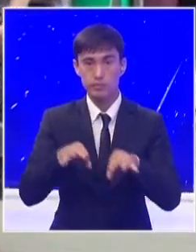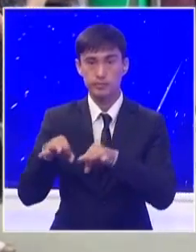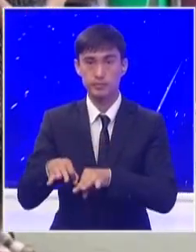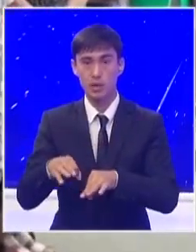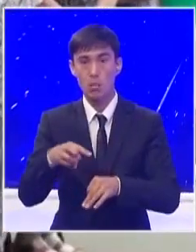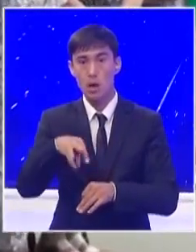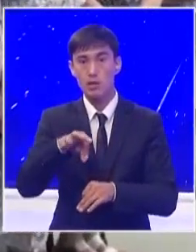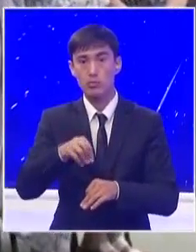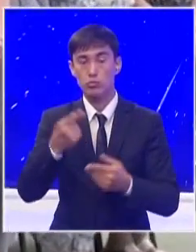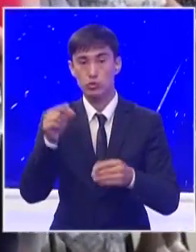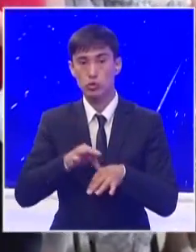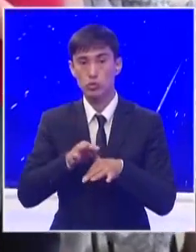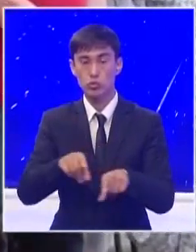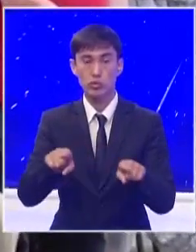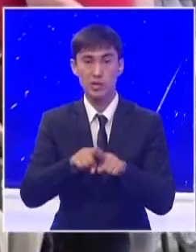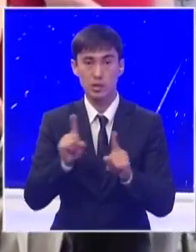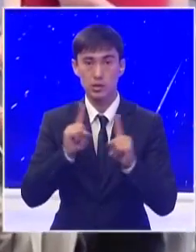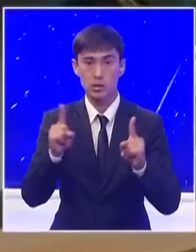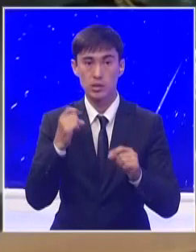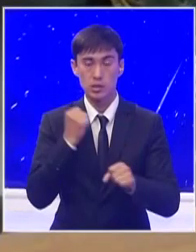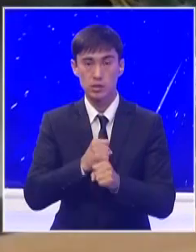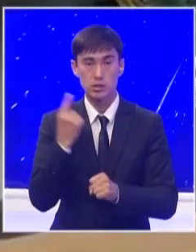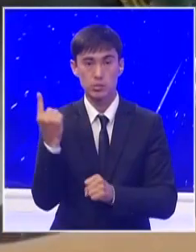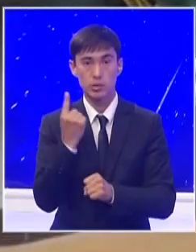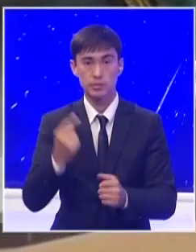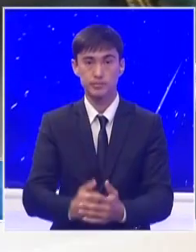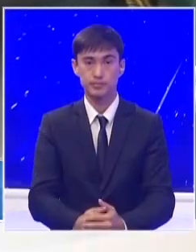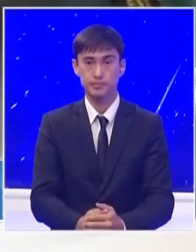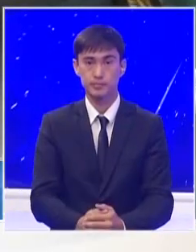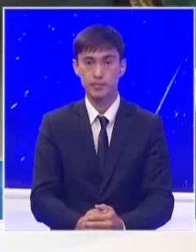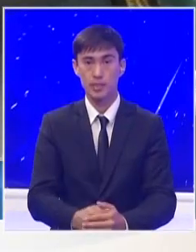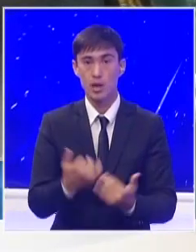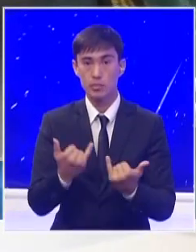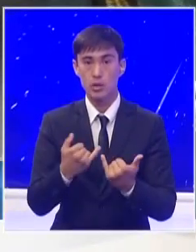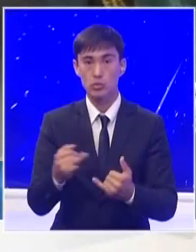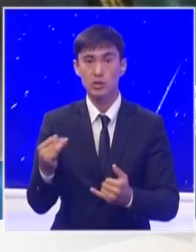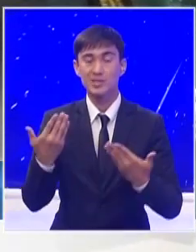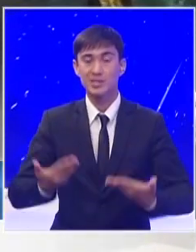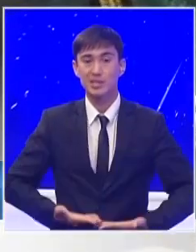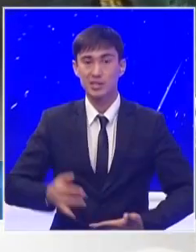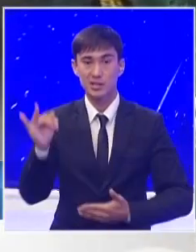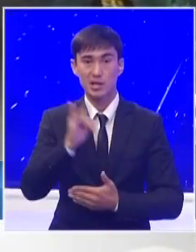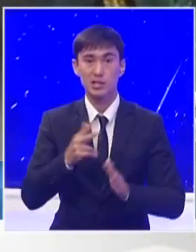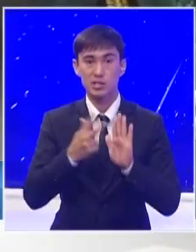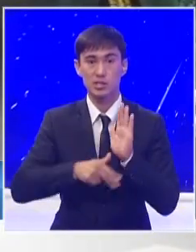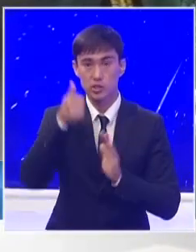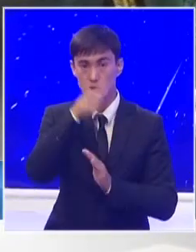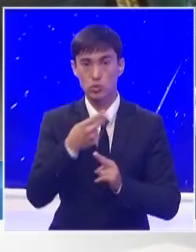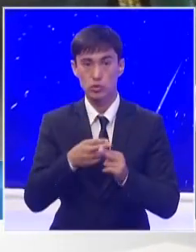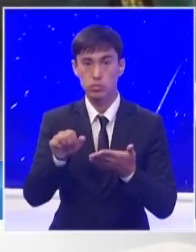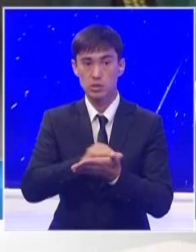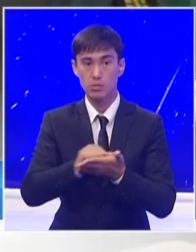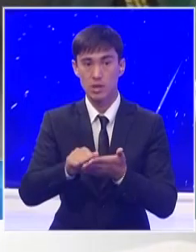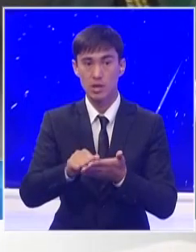мен мұрасын жеткізу сондай ірістің бірі. Мынау тірі тарих. 80 жыл осы бір жапырақ қағаз